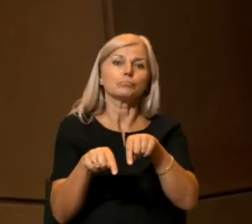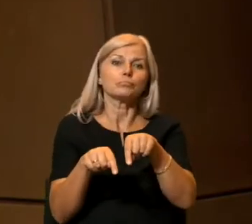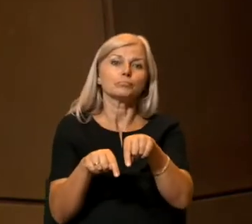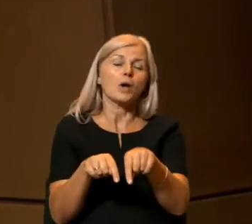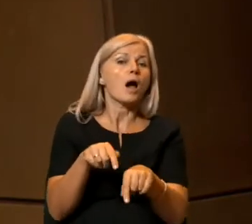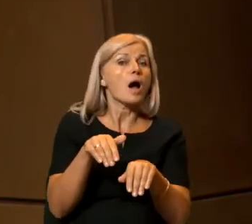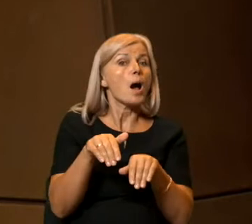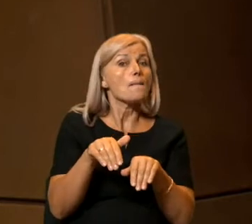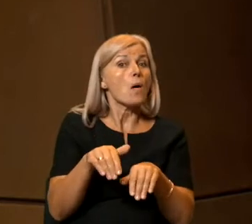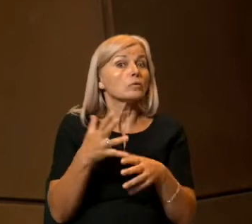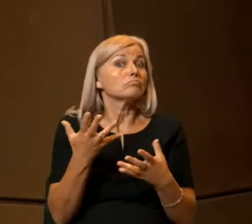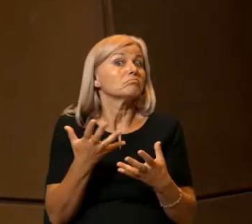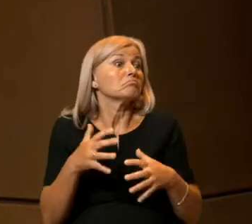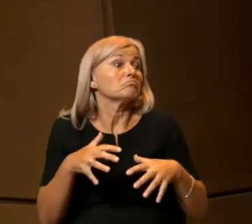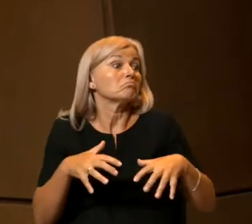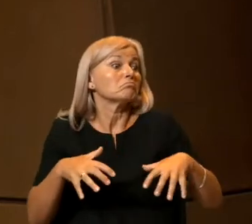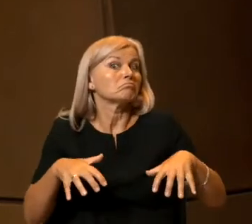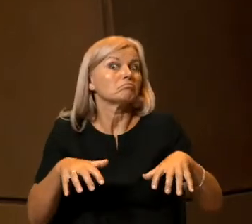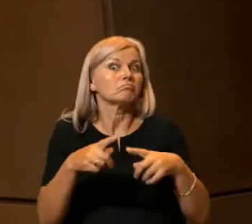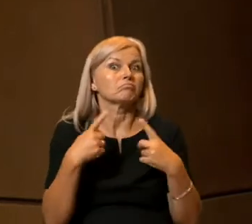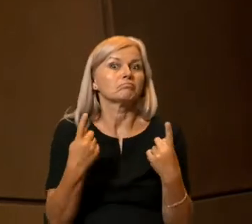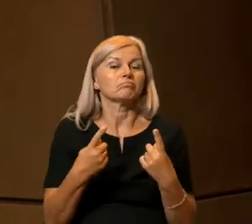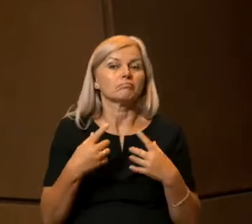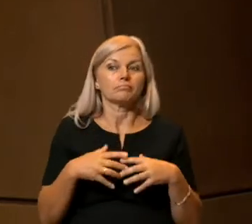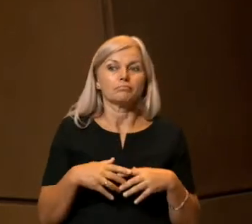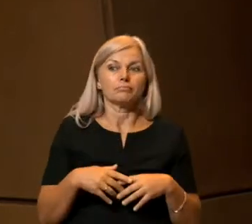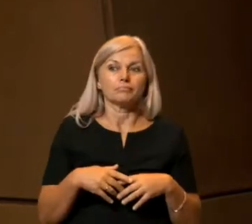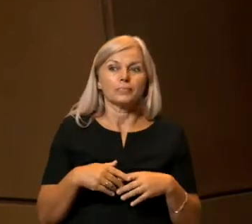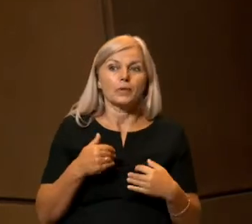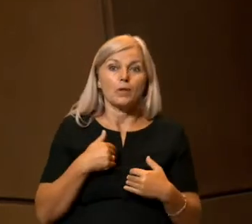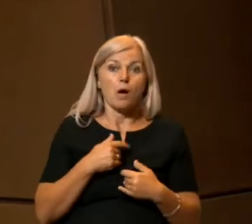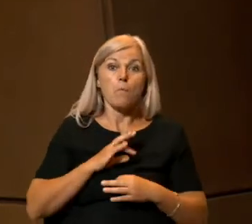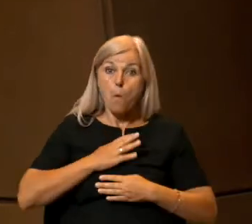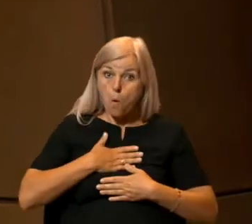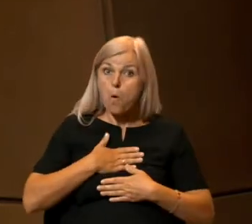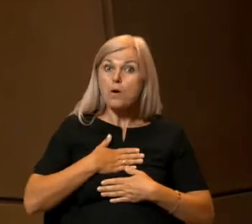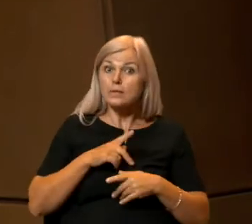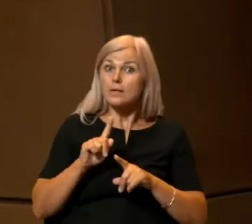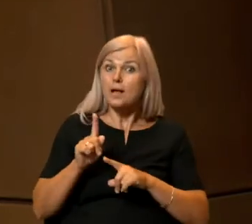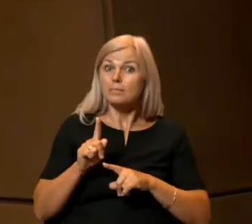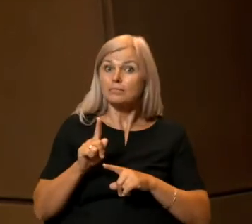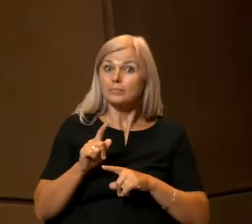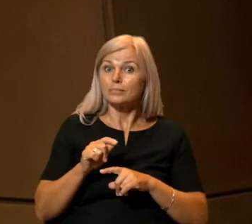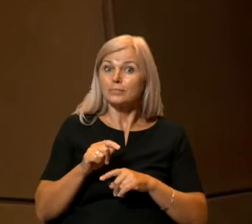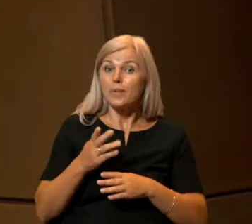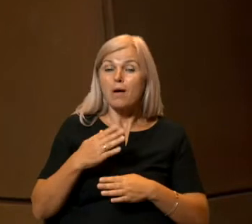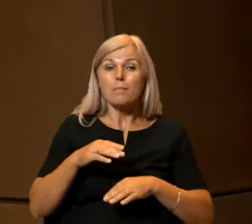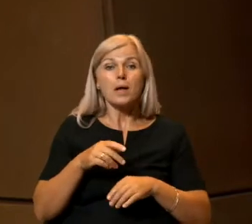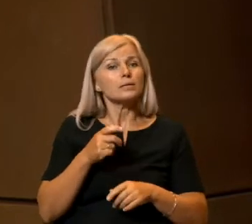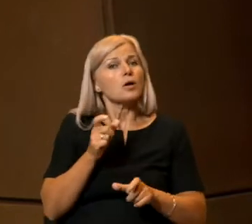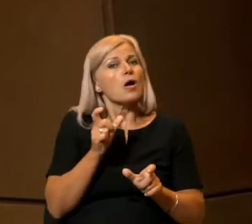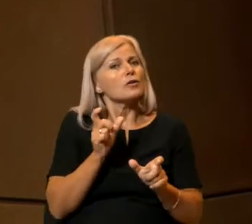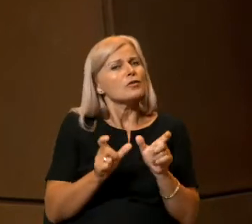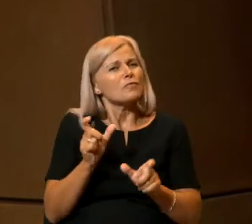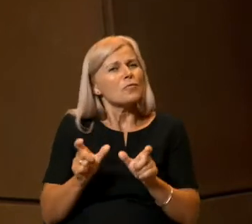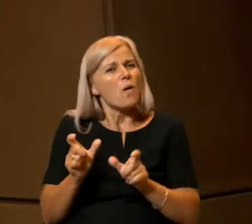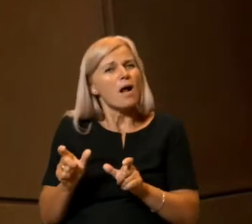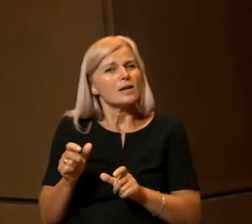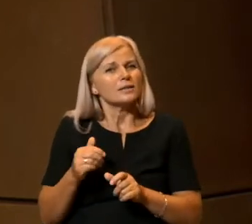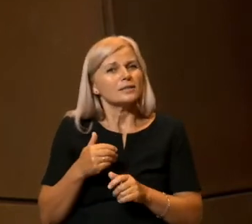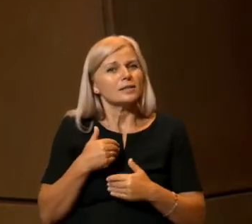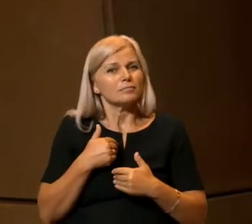jakiejś demonstracji. Dla mnie to symbol tego, jak każdy z nas indywidualnie